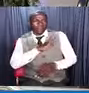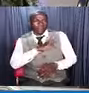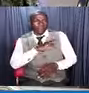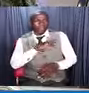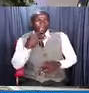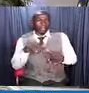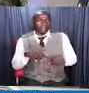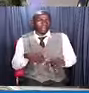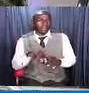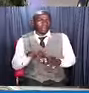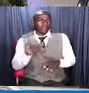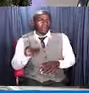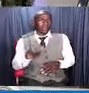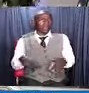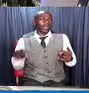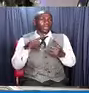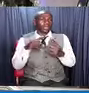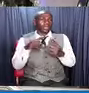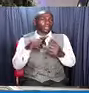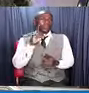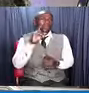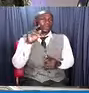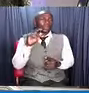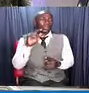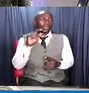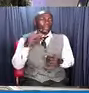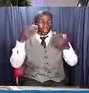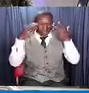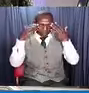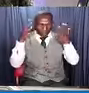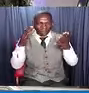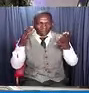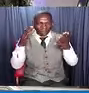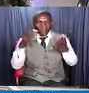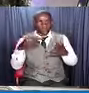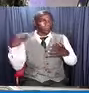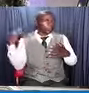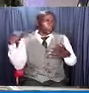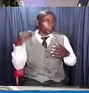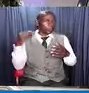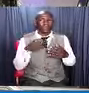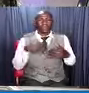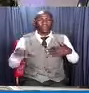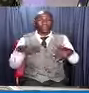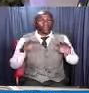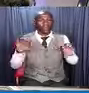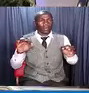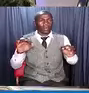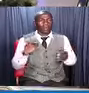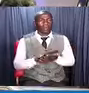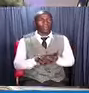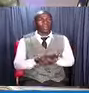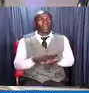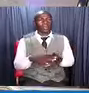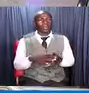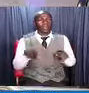the fruit of remaining. Paka kesho. Until today. Mimi sijui kupazika na mtu. I'm never offended with anybody. Hallelujah. Hallelujah.